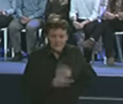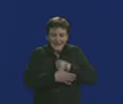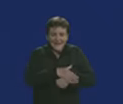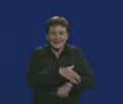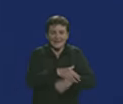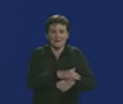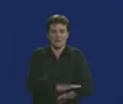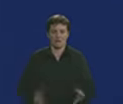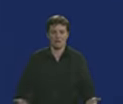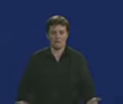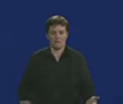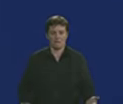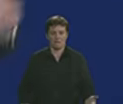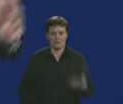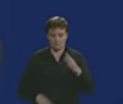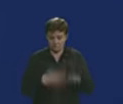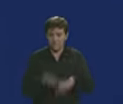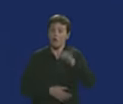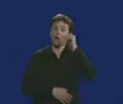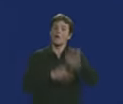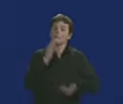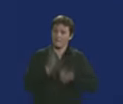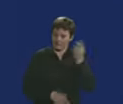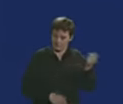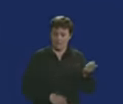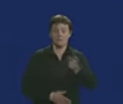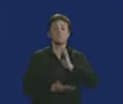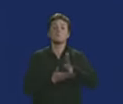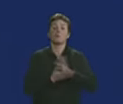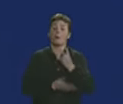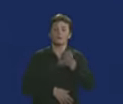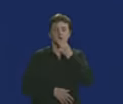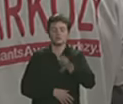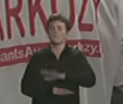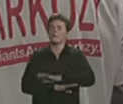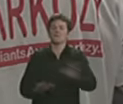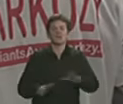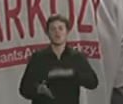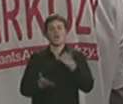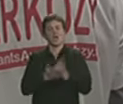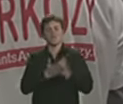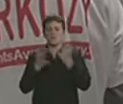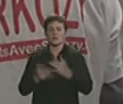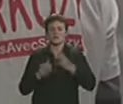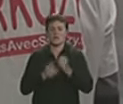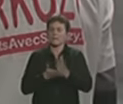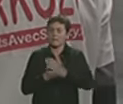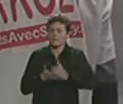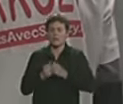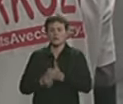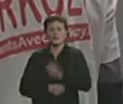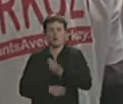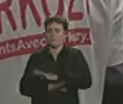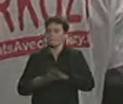le matin, son porte-parole dit « plus de quotient familial ». Mobilisation des